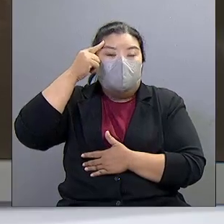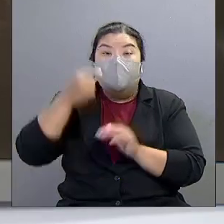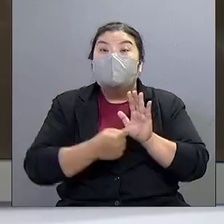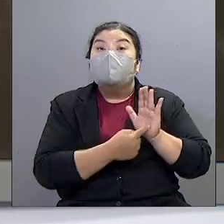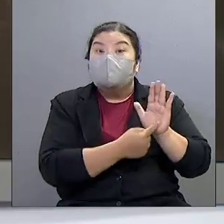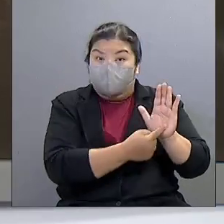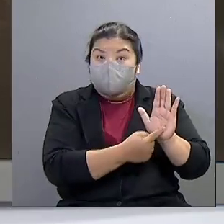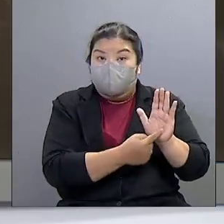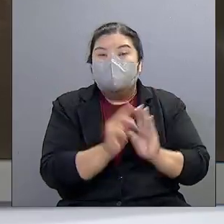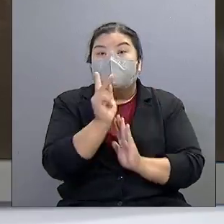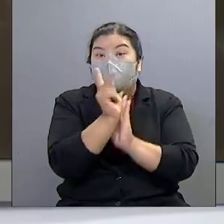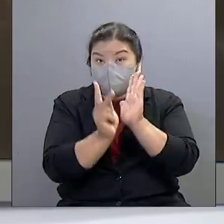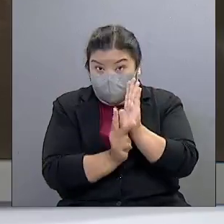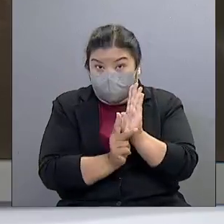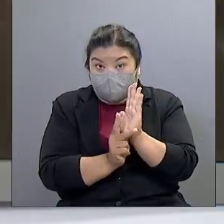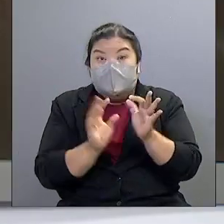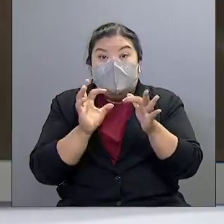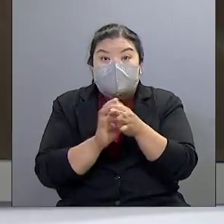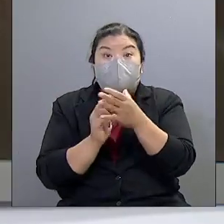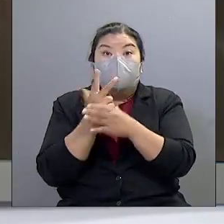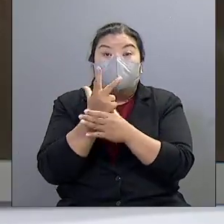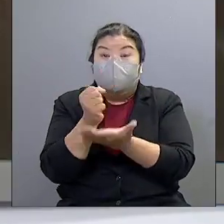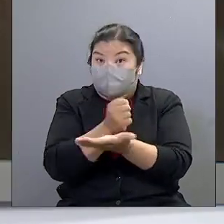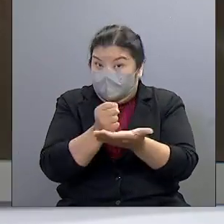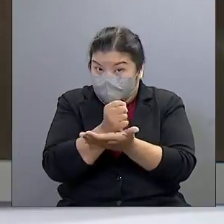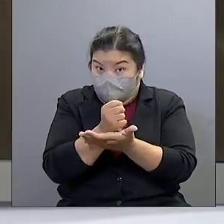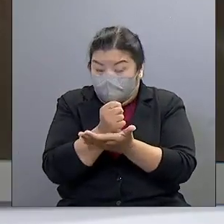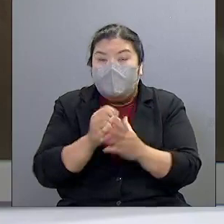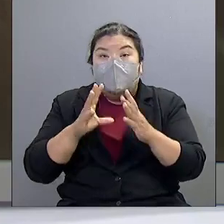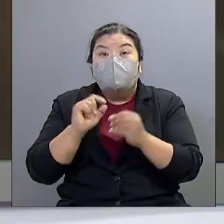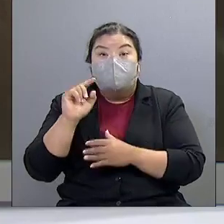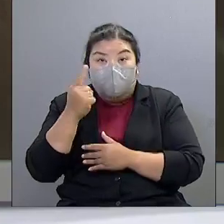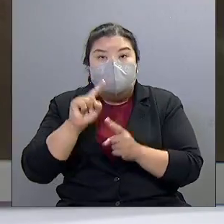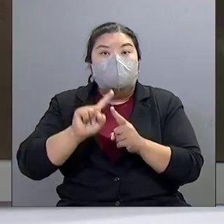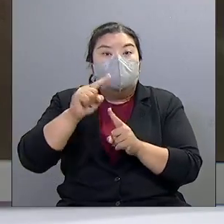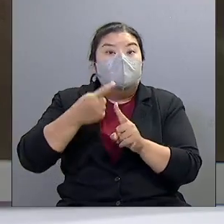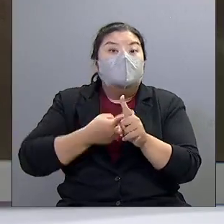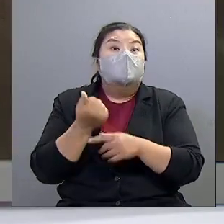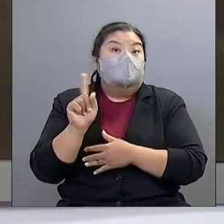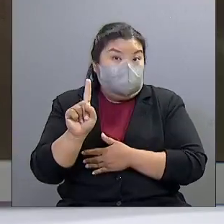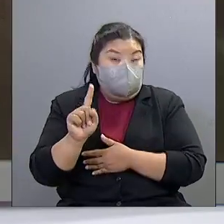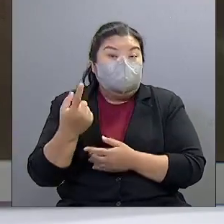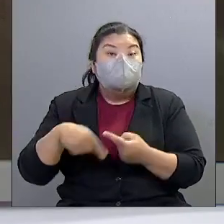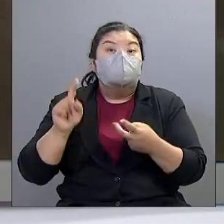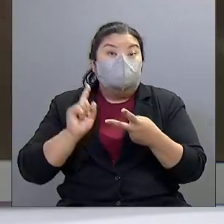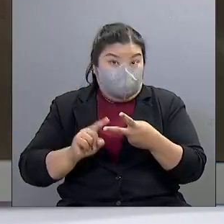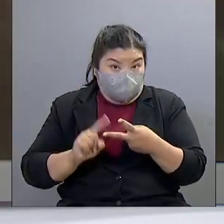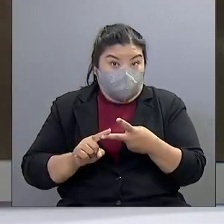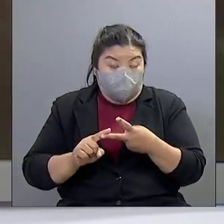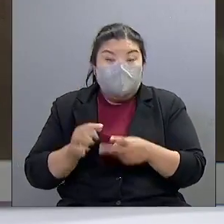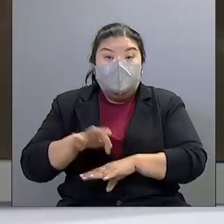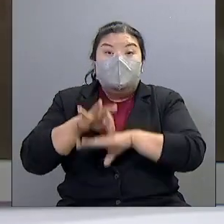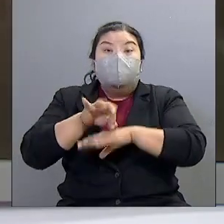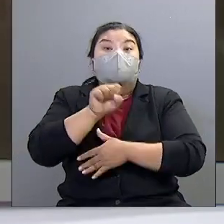างกฎหมายกัญชาไว้มาวัดการเปิดสมัยประชุมสภา1พฤศจิกายนค่ะเรื่องของการหาเสียงชิงเก้าอี้ส.ส.